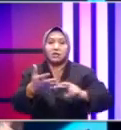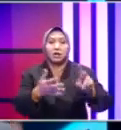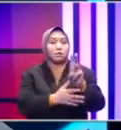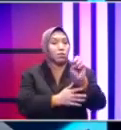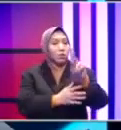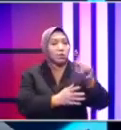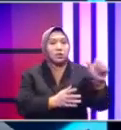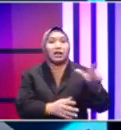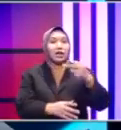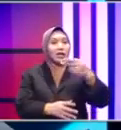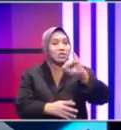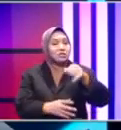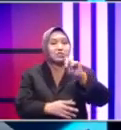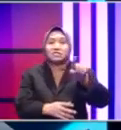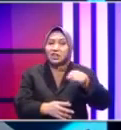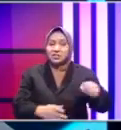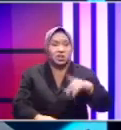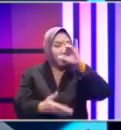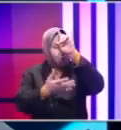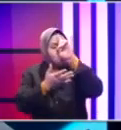Murottal hijaz audzubillahiminasyaitonirojim